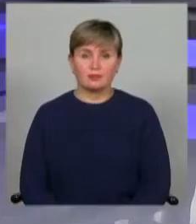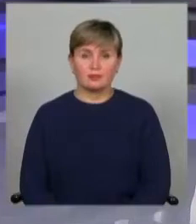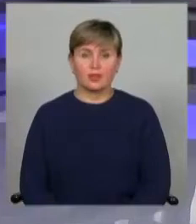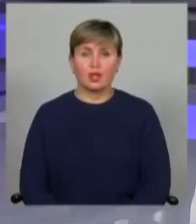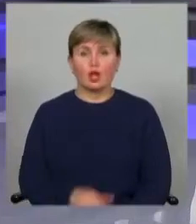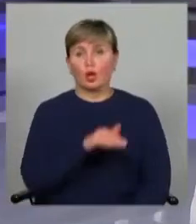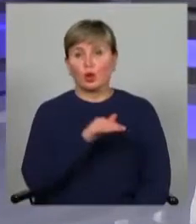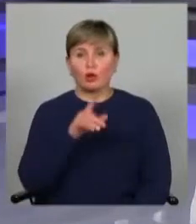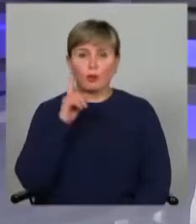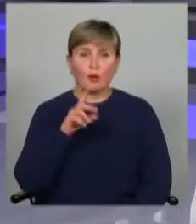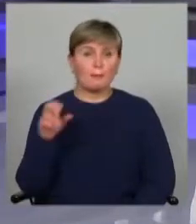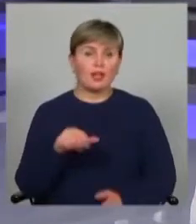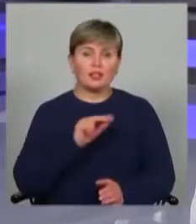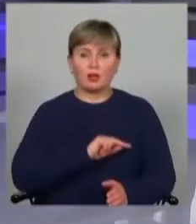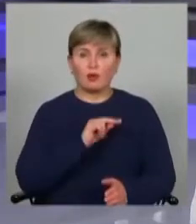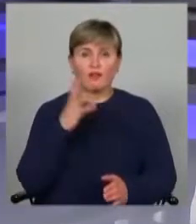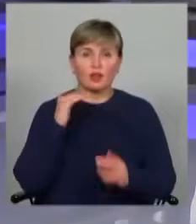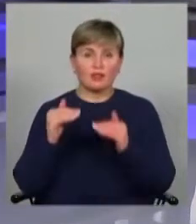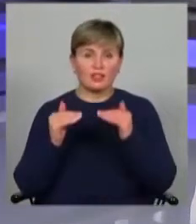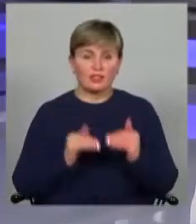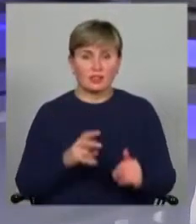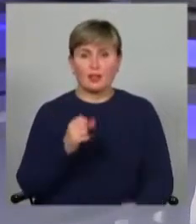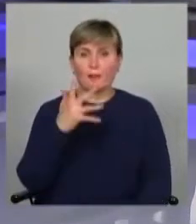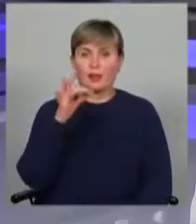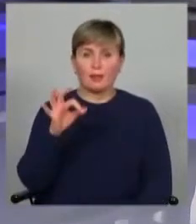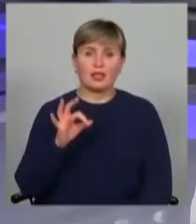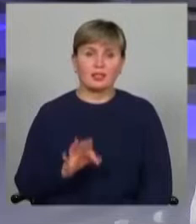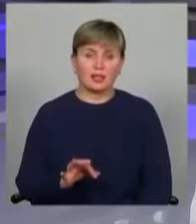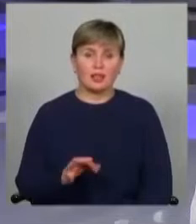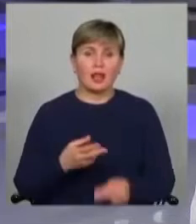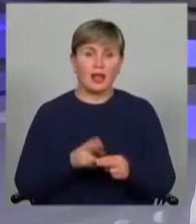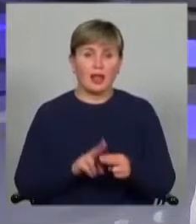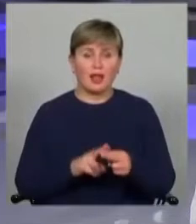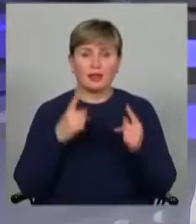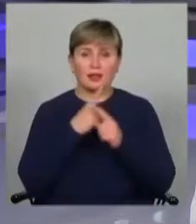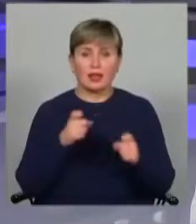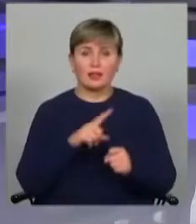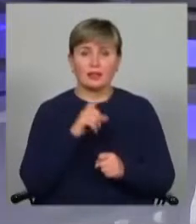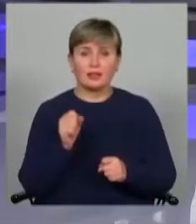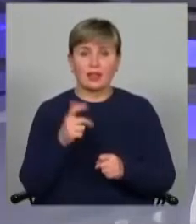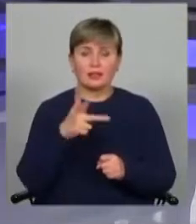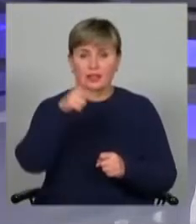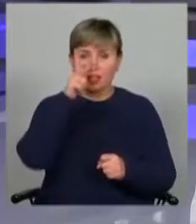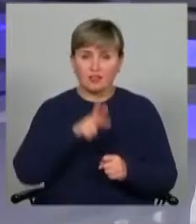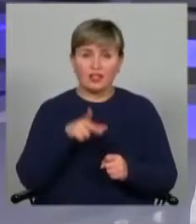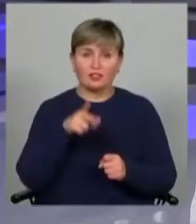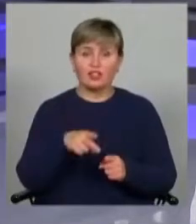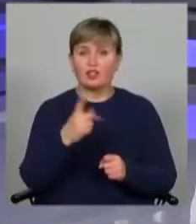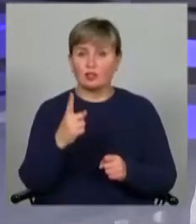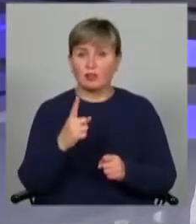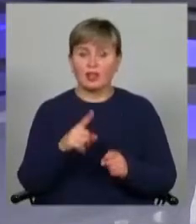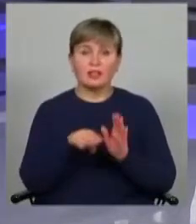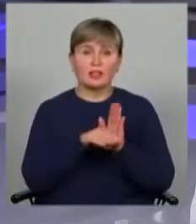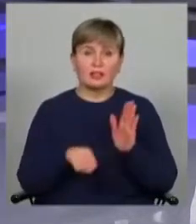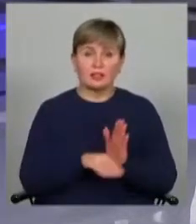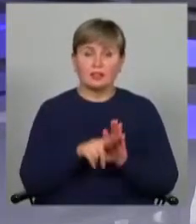Уровень молодежной безработицы в Алматы снизился на 5%. Это данные только за третий квартал 2021.